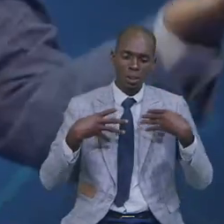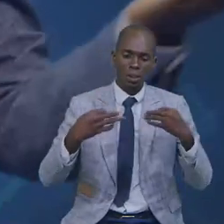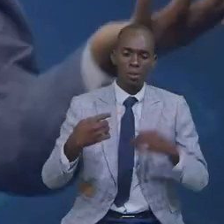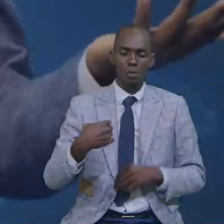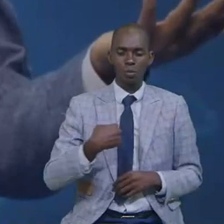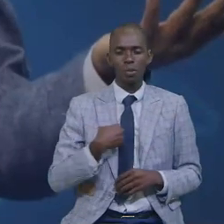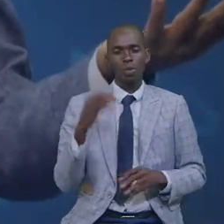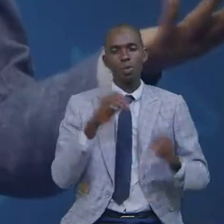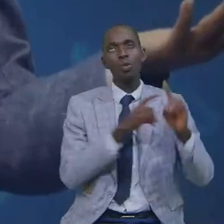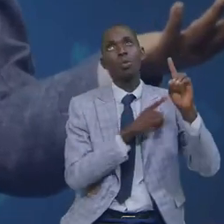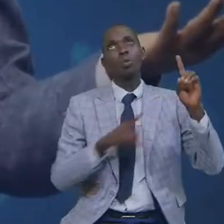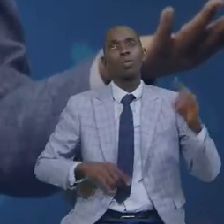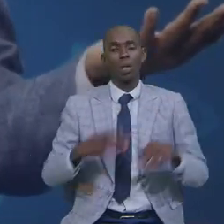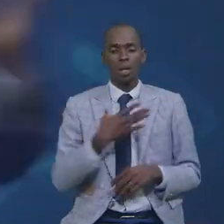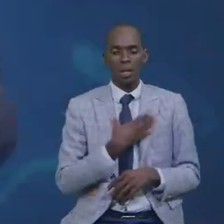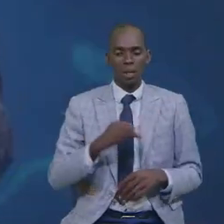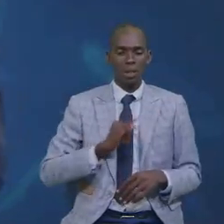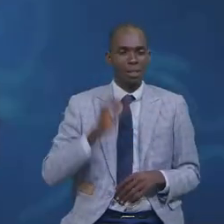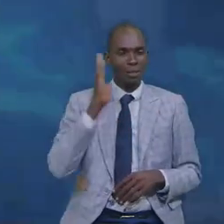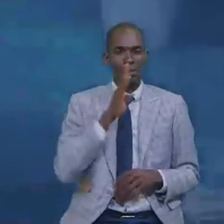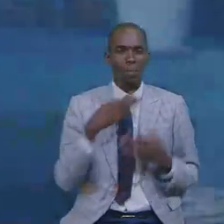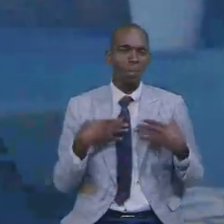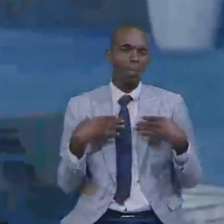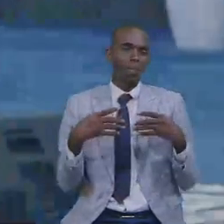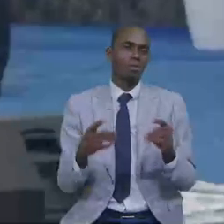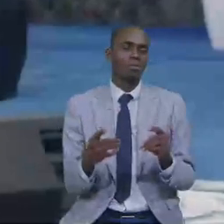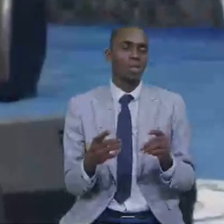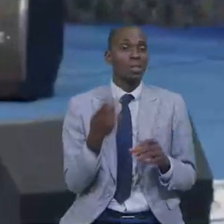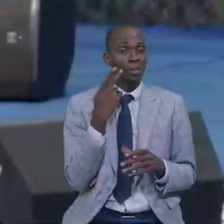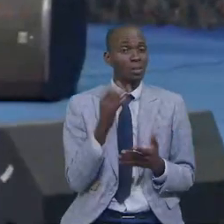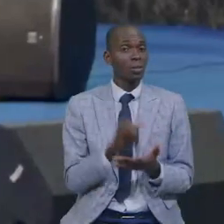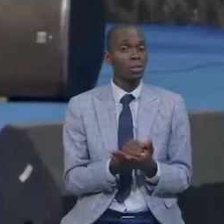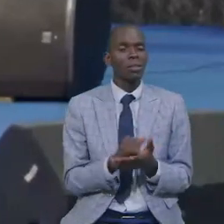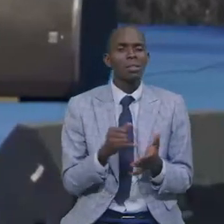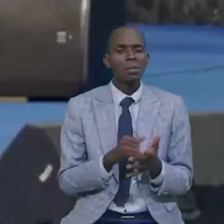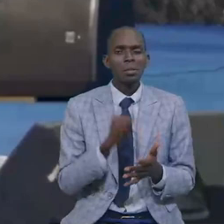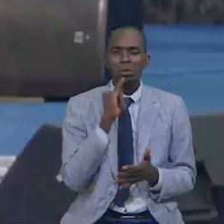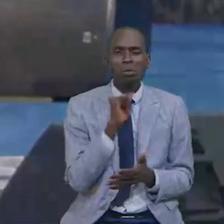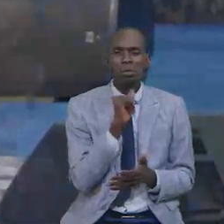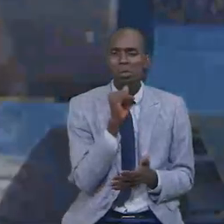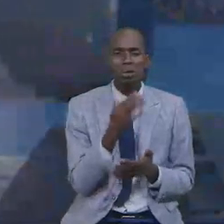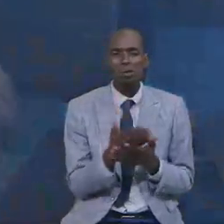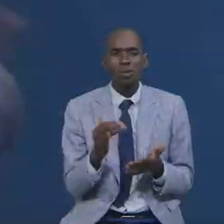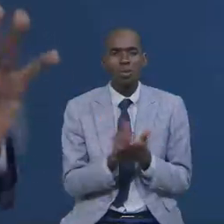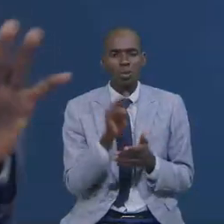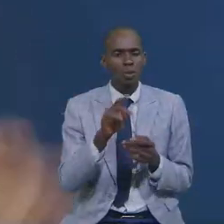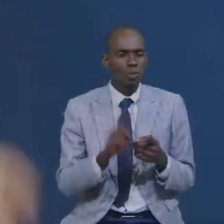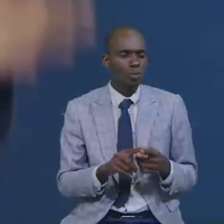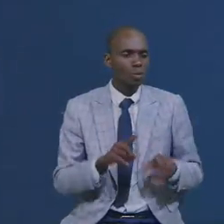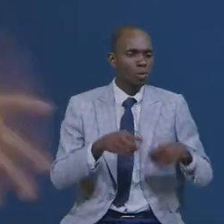guéris-moi et je serai guéri vous voyez cela de ne pas quelque chose